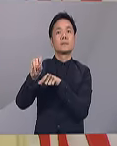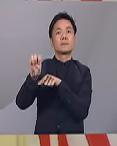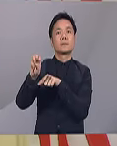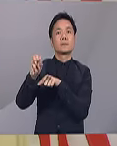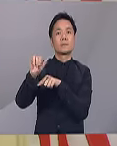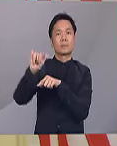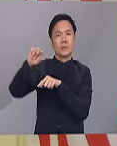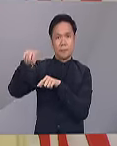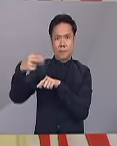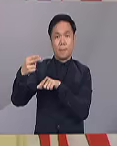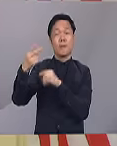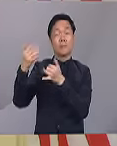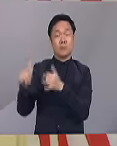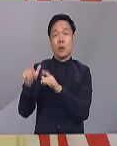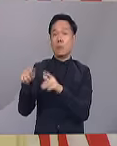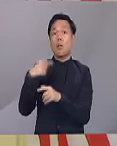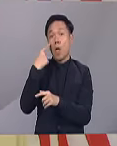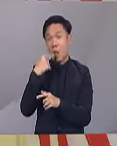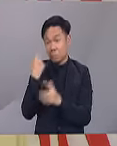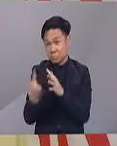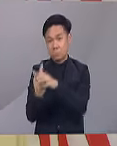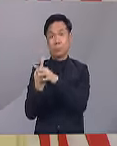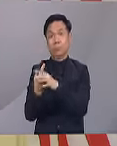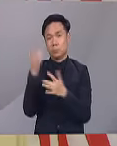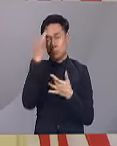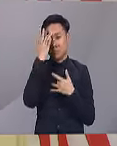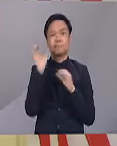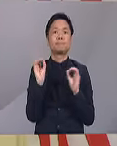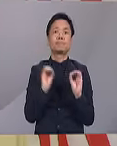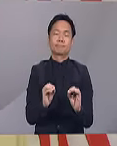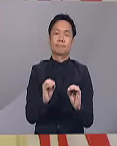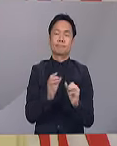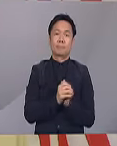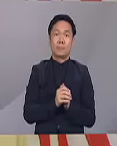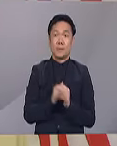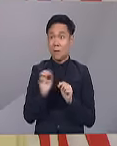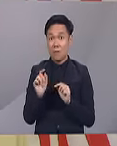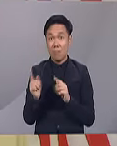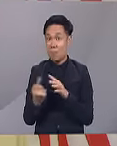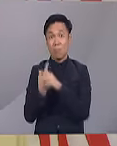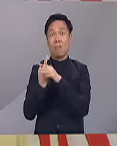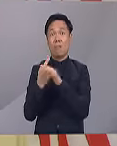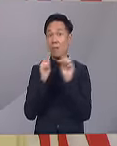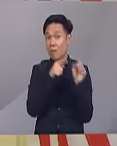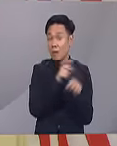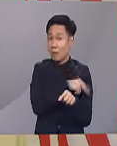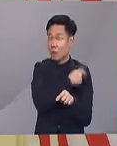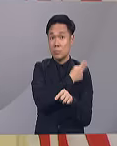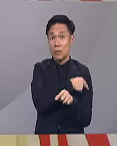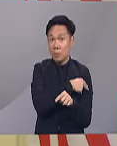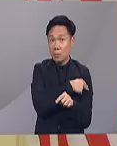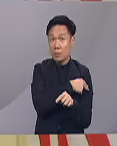lagi. Yang ada di kalangannya positif terpaksa dihantar ke hospital dan sebagainya untuk dirawat,